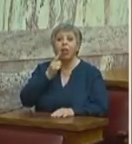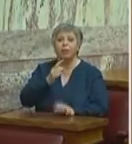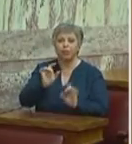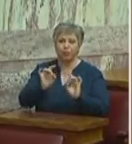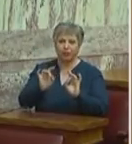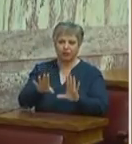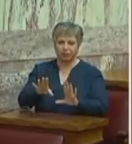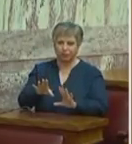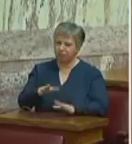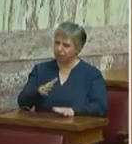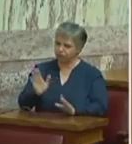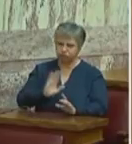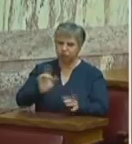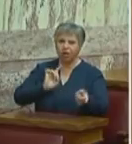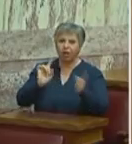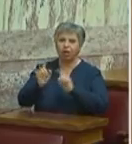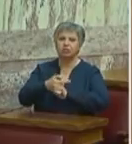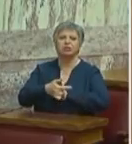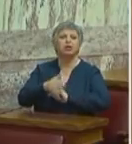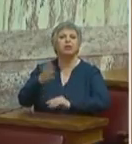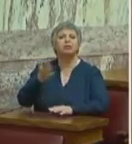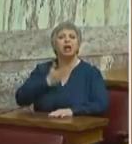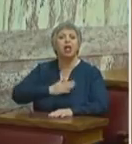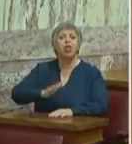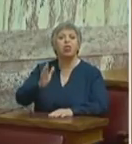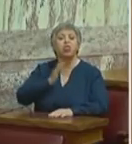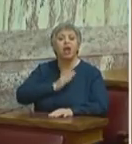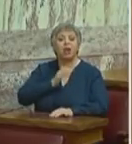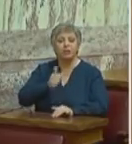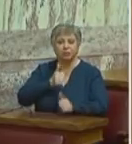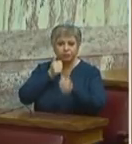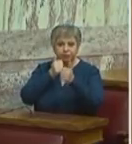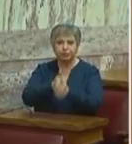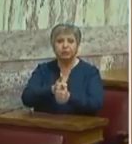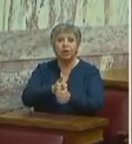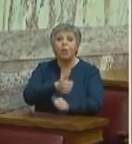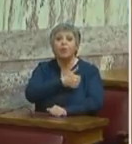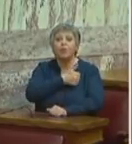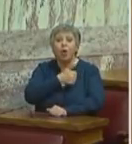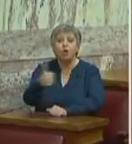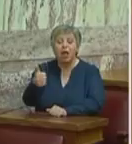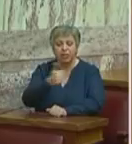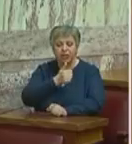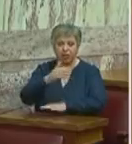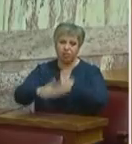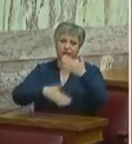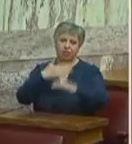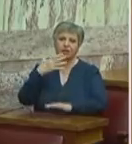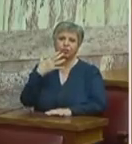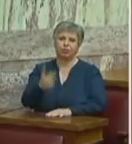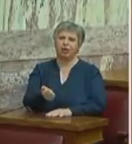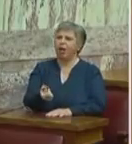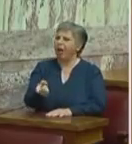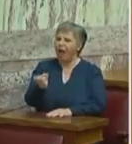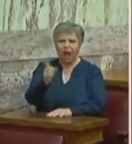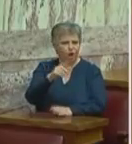Αντίθετα, σκοπεύουμε να ακολουθήσουμε τη μοναδική διαδικασία, γιατί δεν υπάρχει άλλη, που μπορεί να ρίξει φως στην